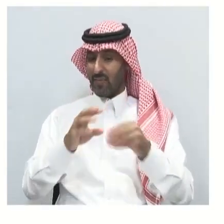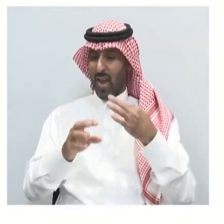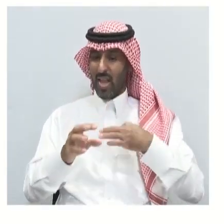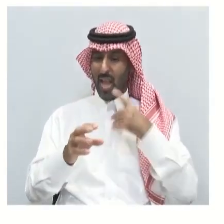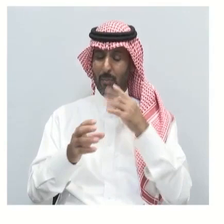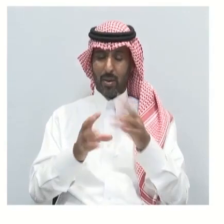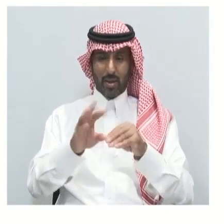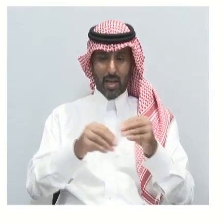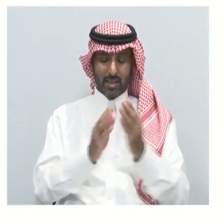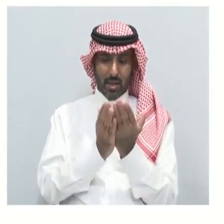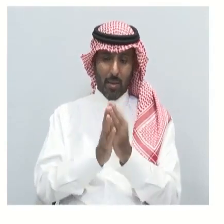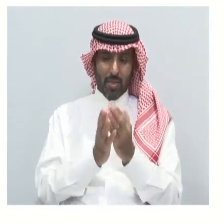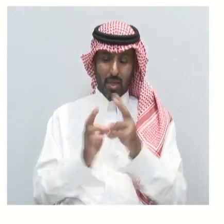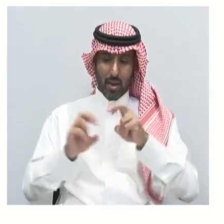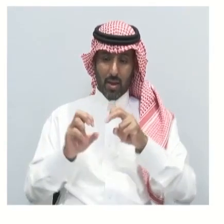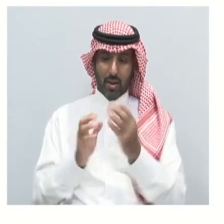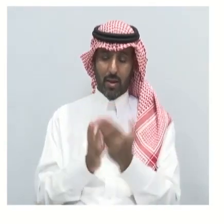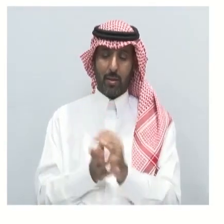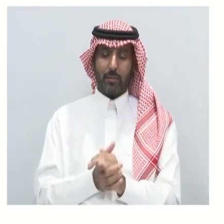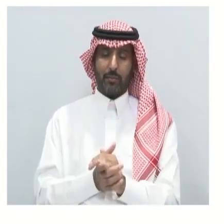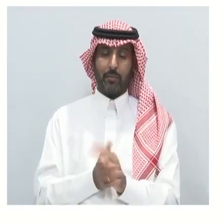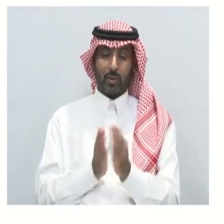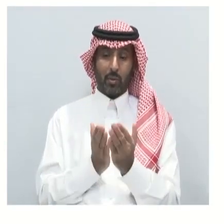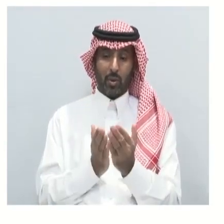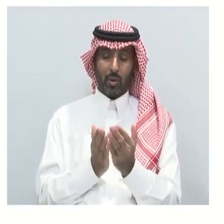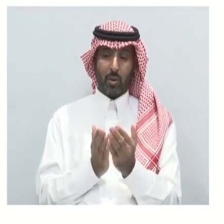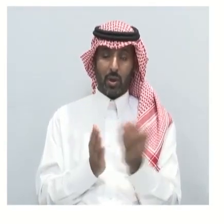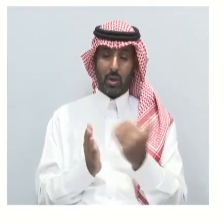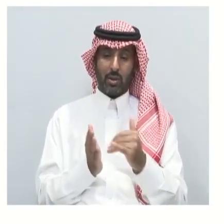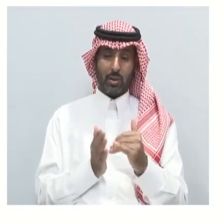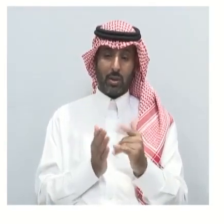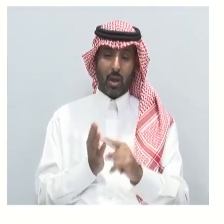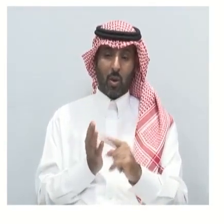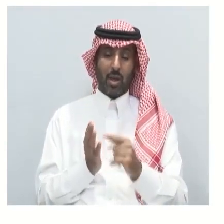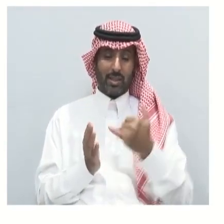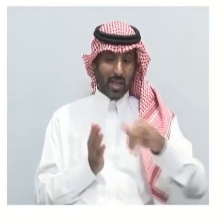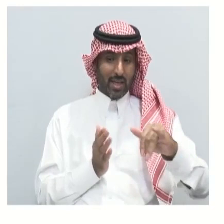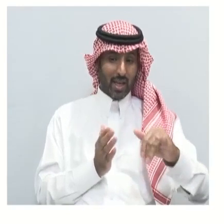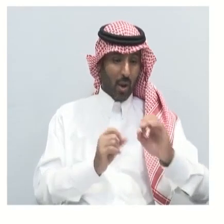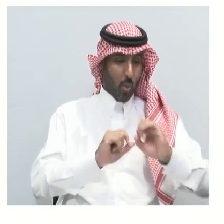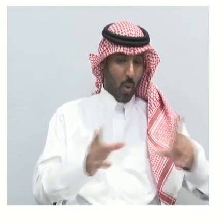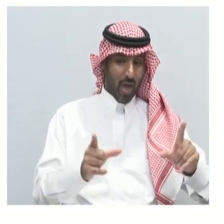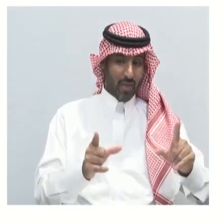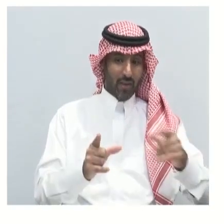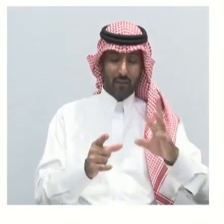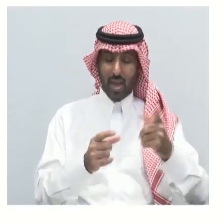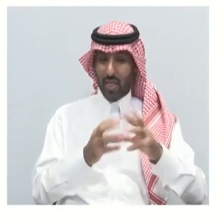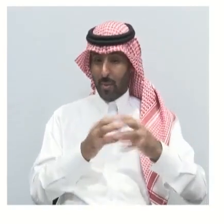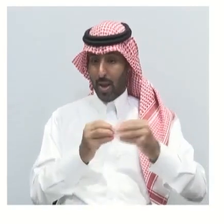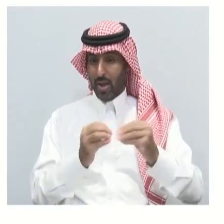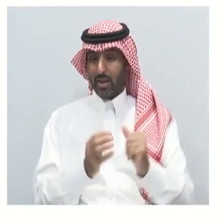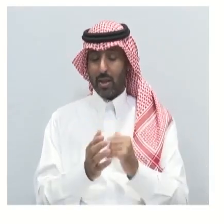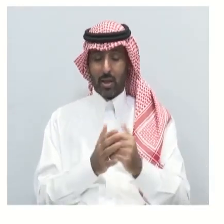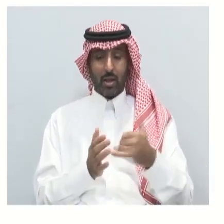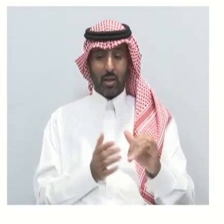العلمي اولا مفهوم مناهج البحث العلمي طبعا ذكرنا ان المنهاج هو الطريق الواضح في هذا المعنى طبعا